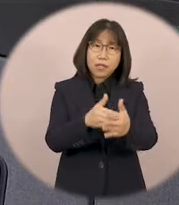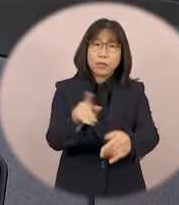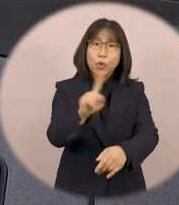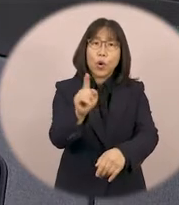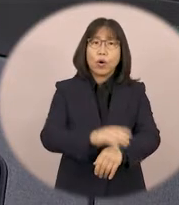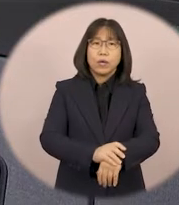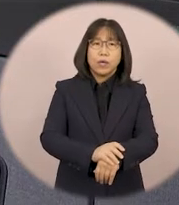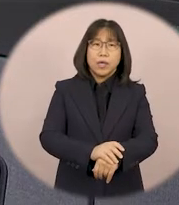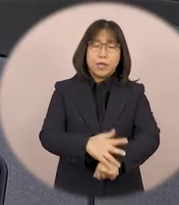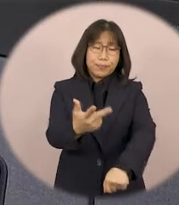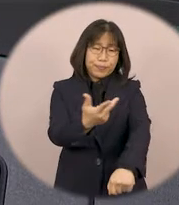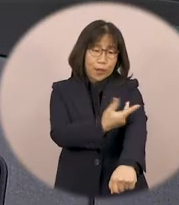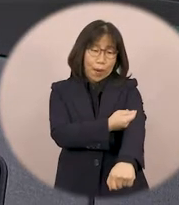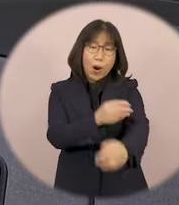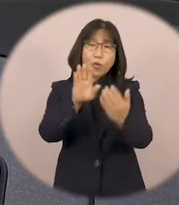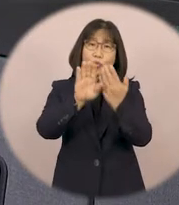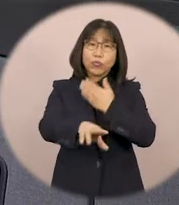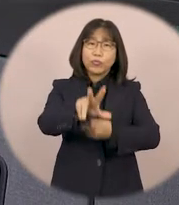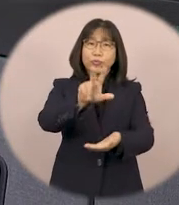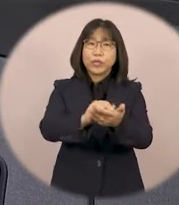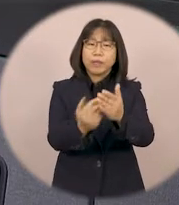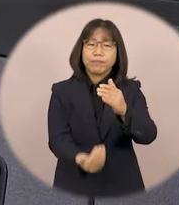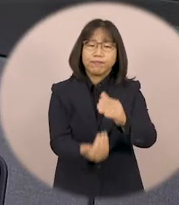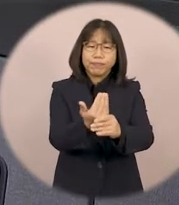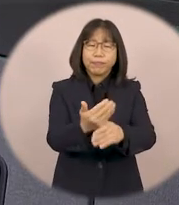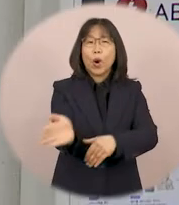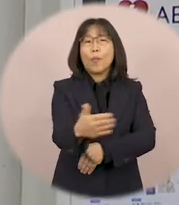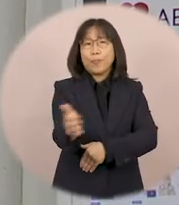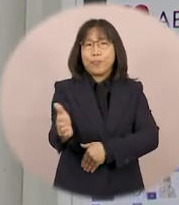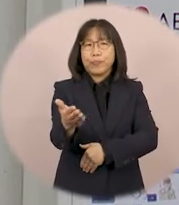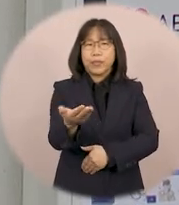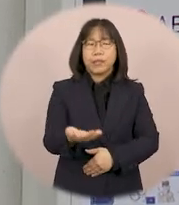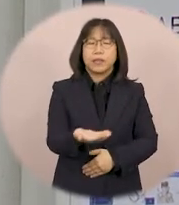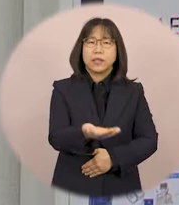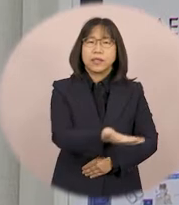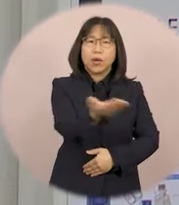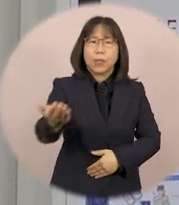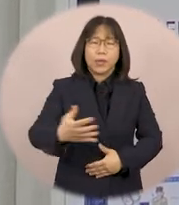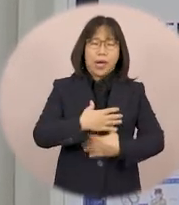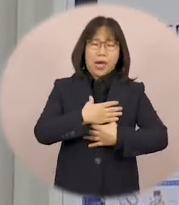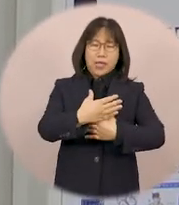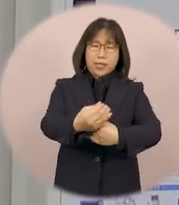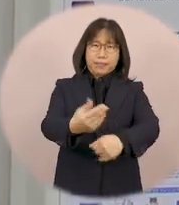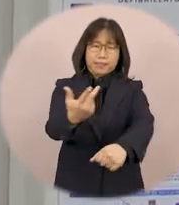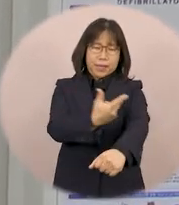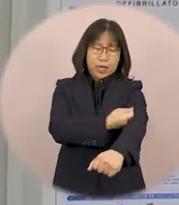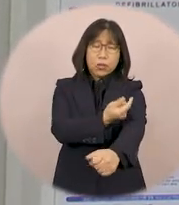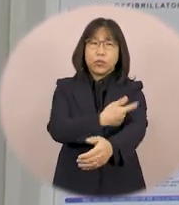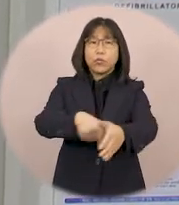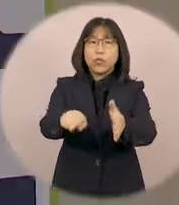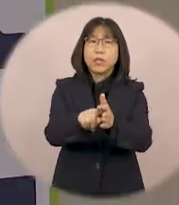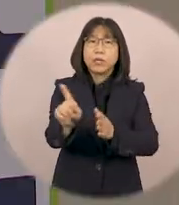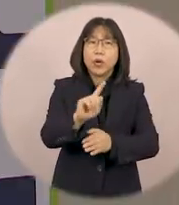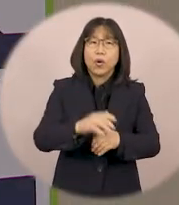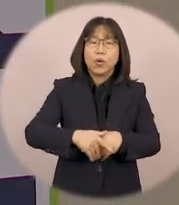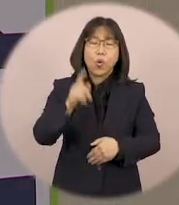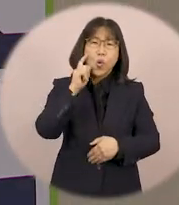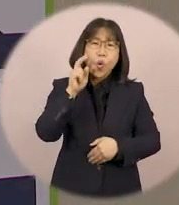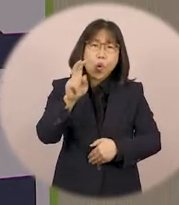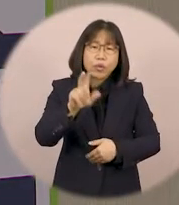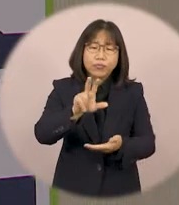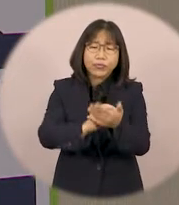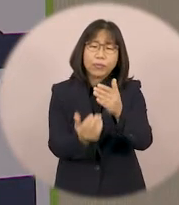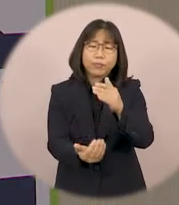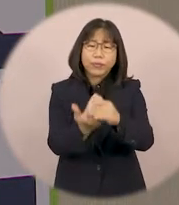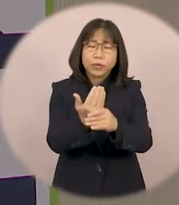중증 이상반응 에 대한 신고 사례는 없었지만 고민들이 안심하고 백신 접종을 할 수 있도록 혹시라도